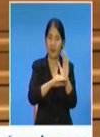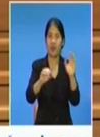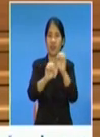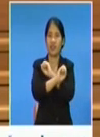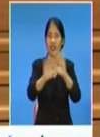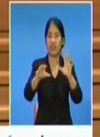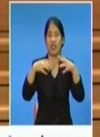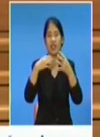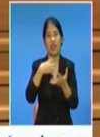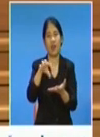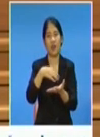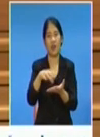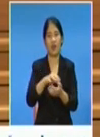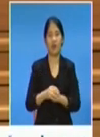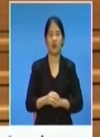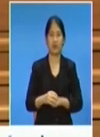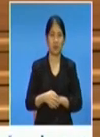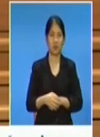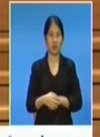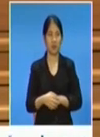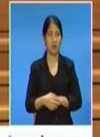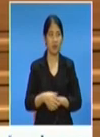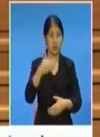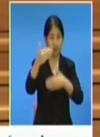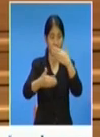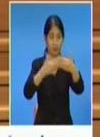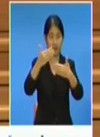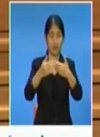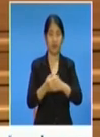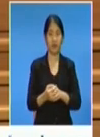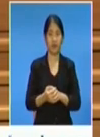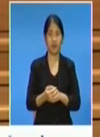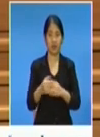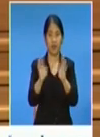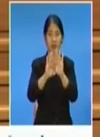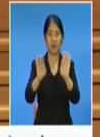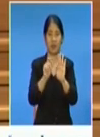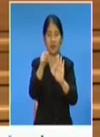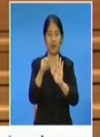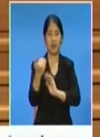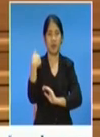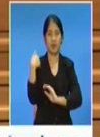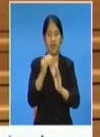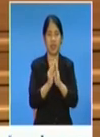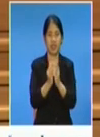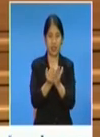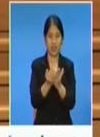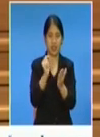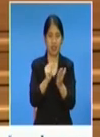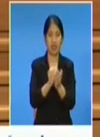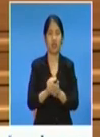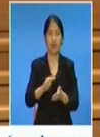ในการประกวดราคานั้นน่ะมีหนังสือของกรมทะเบียนกรมบัญชีกล